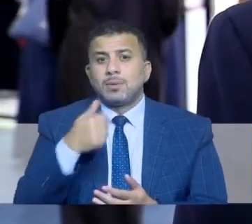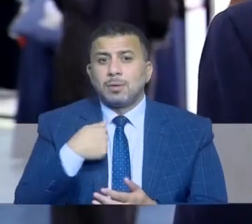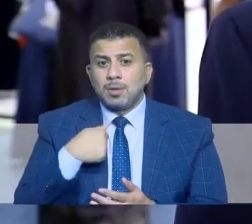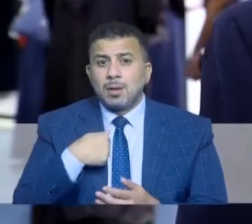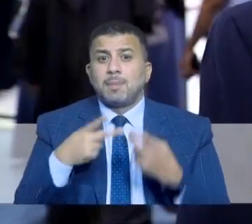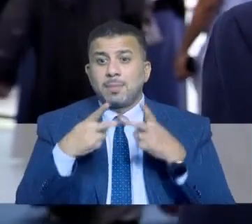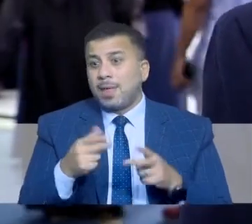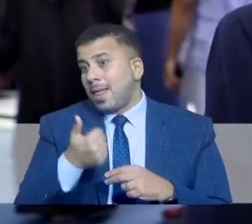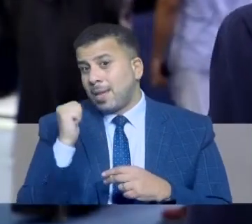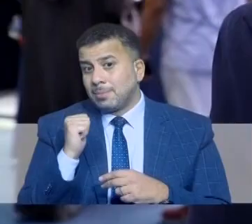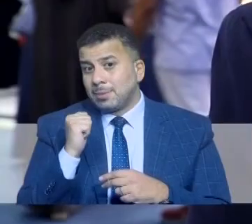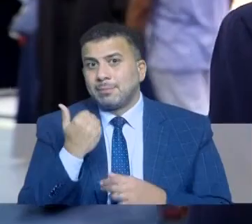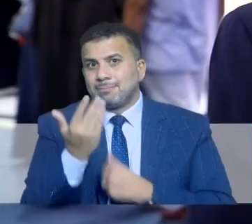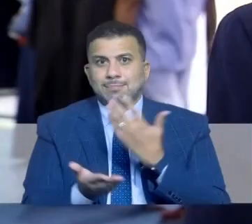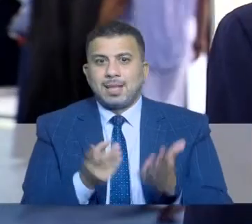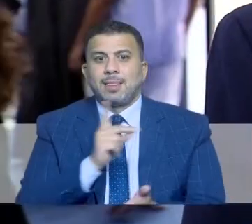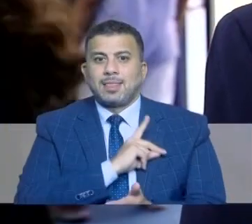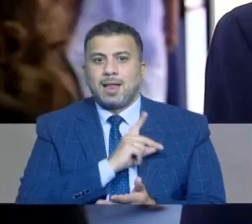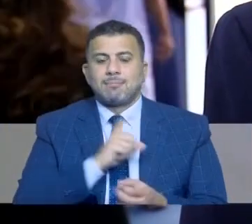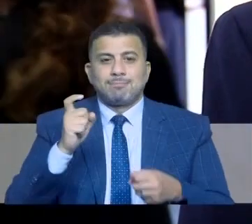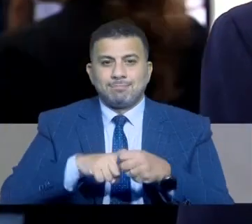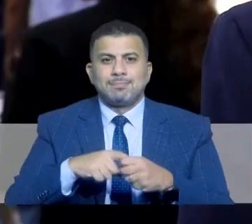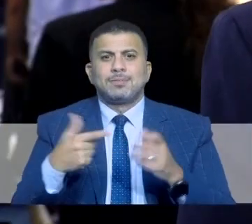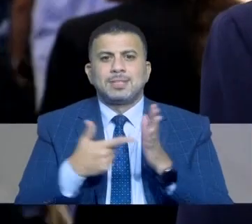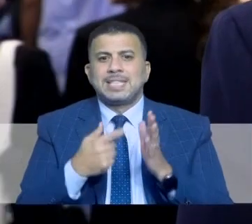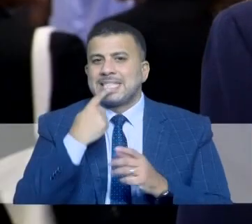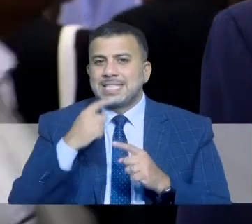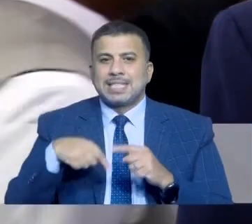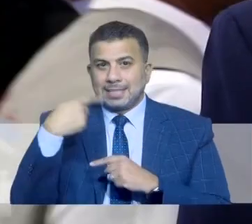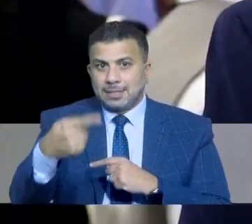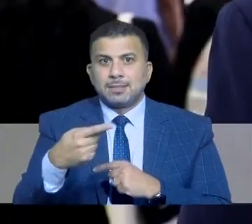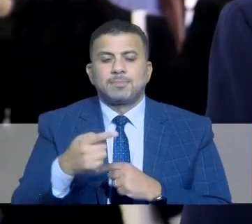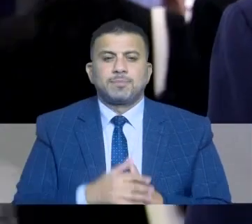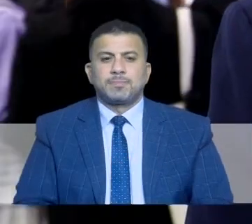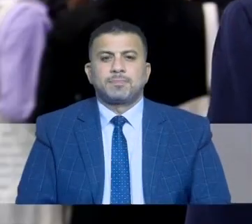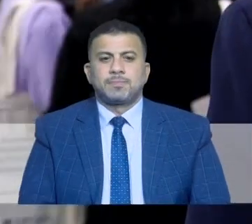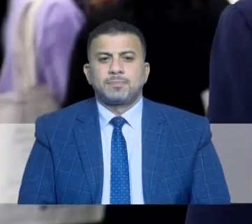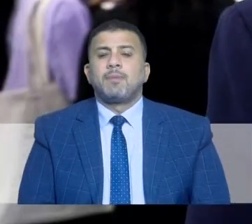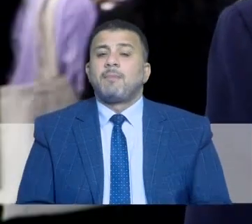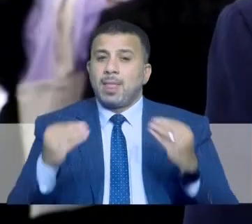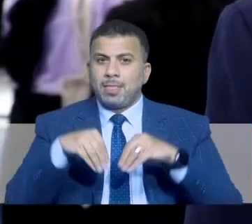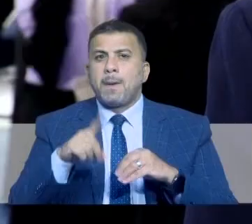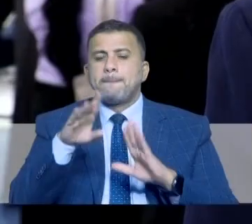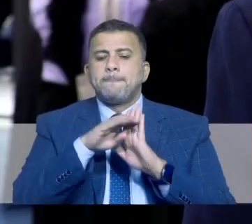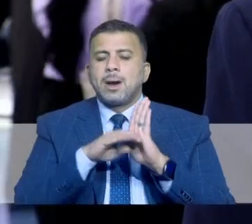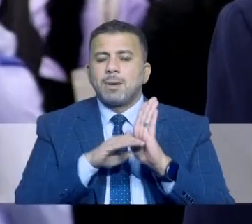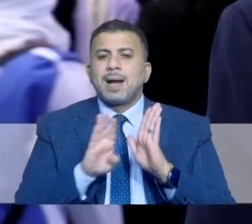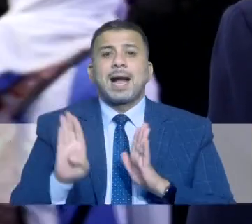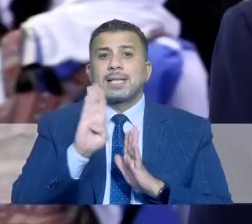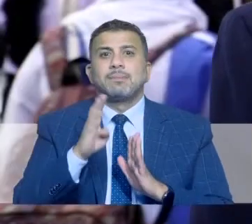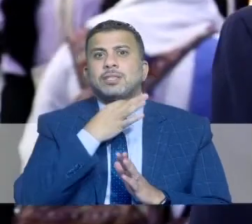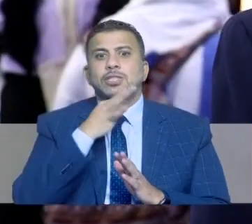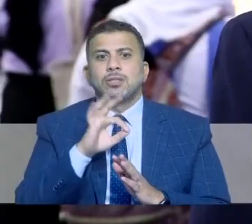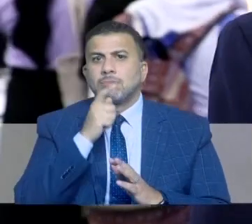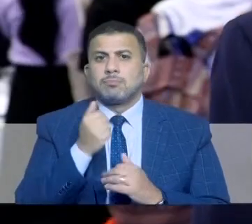ابتداء من أمس بدأنا نستقبل طلبات الالتحاق في الجامعة للعام الأكاديمي القادم، بالإضافة إلى برامج أكاديمية جديدة